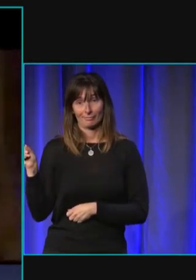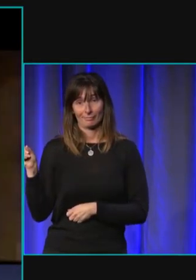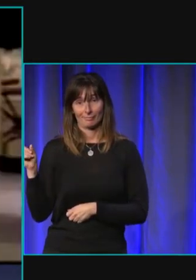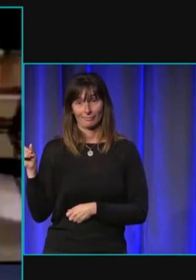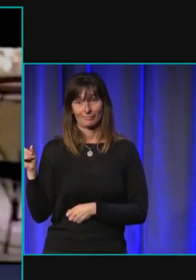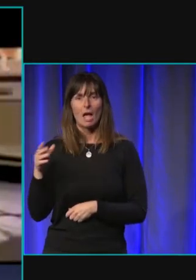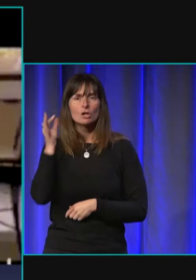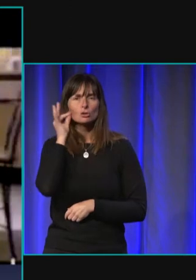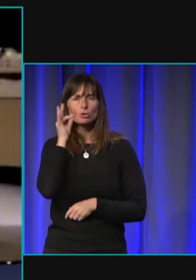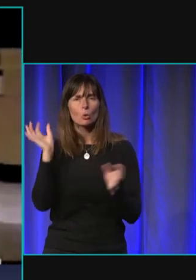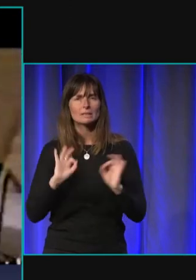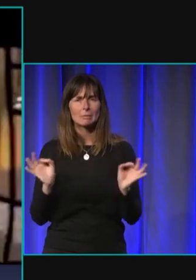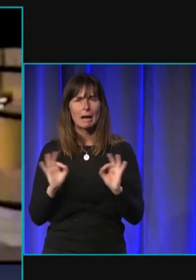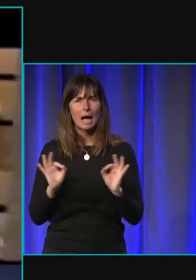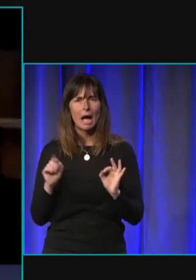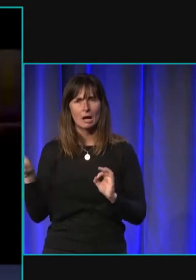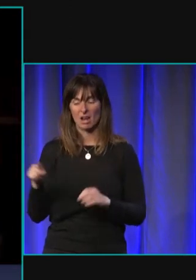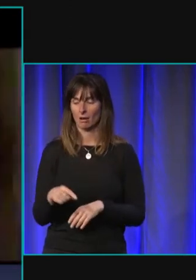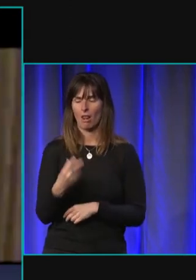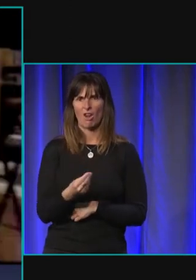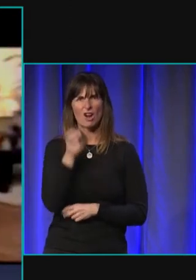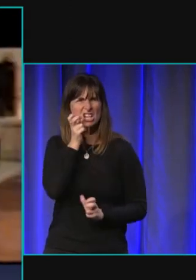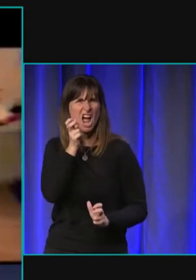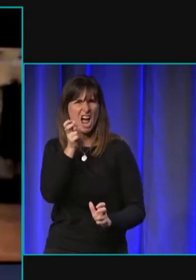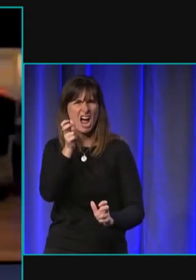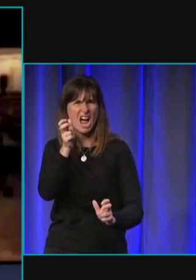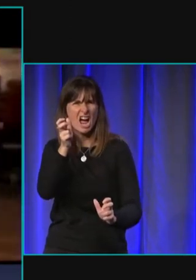le son, mais en tout cas, voilà, donc